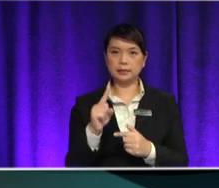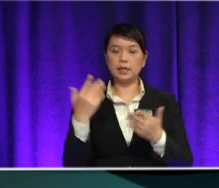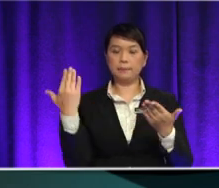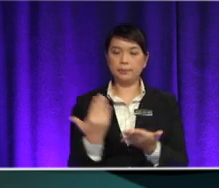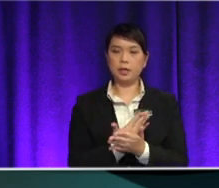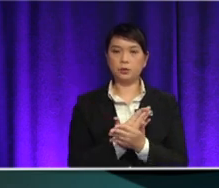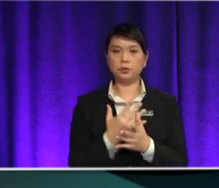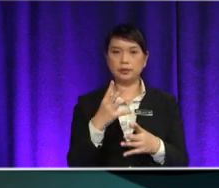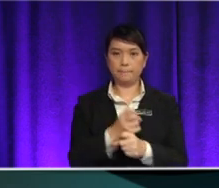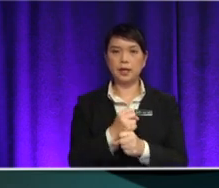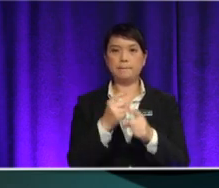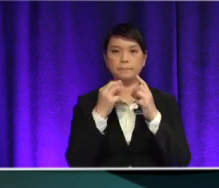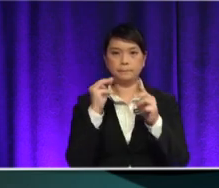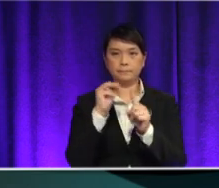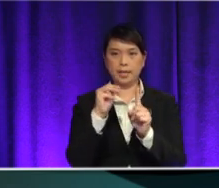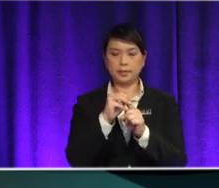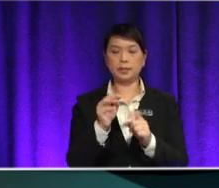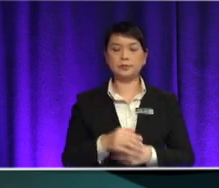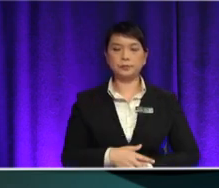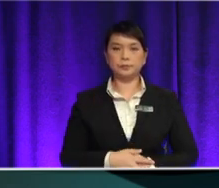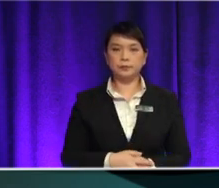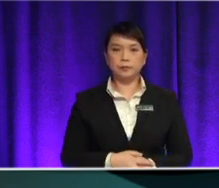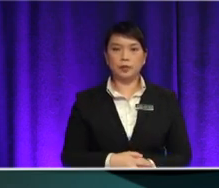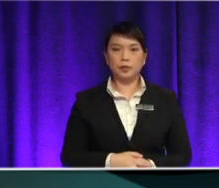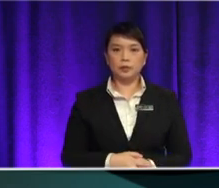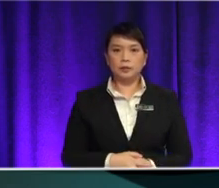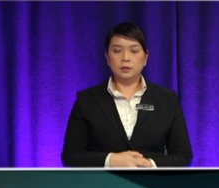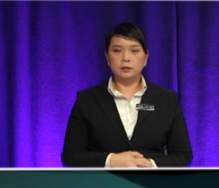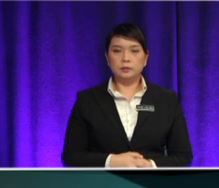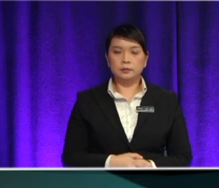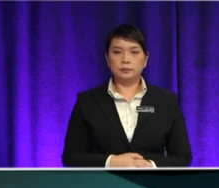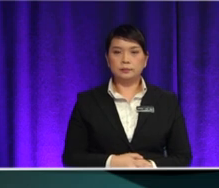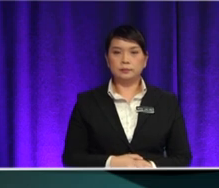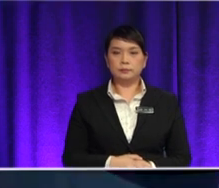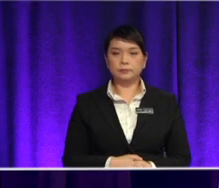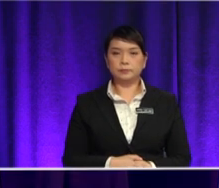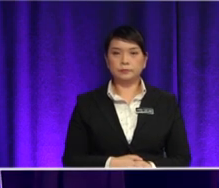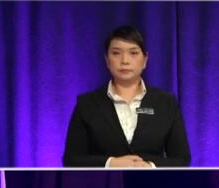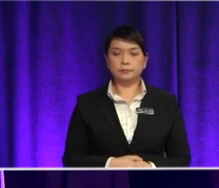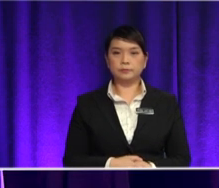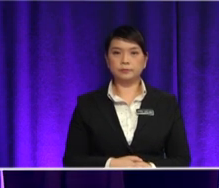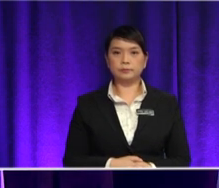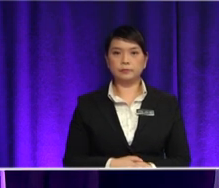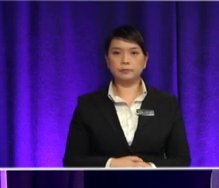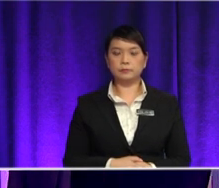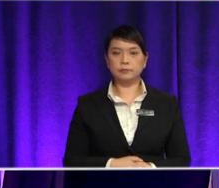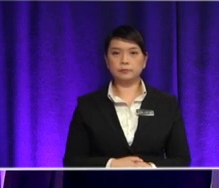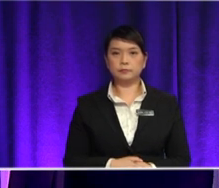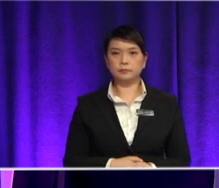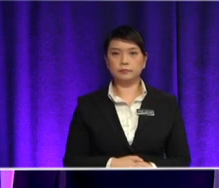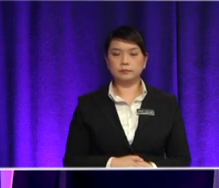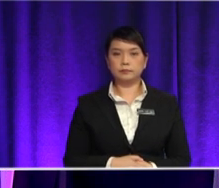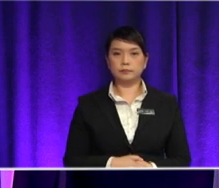murid dapat markah. Ini yang sebenarnya. Sebab saya tak nak murid buat satu kesalahan yang merugikan murid dapat markah.